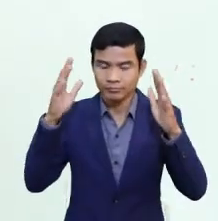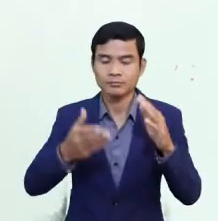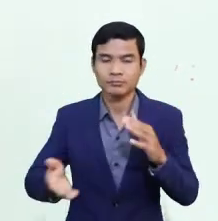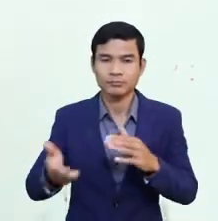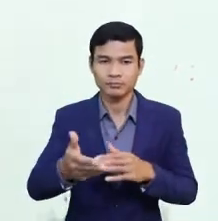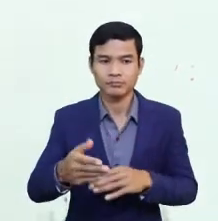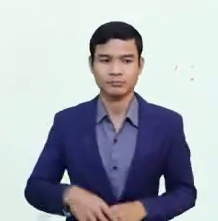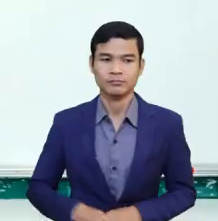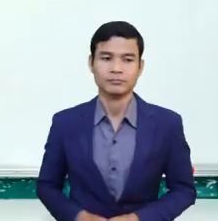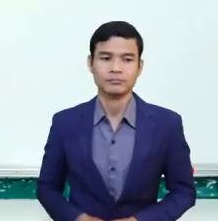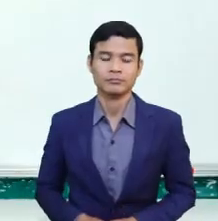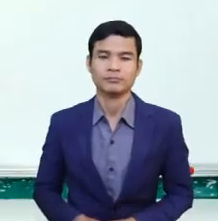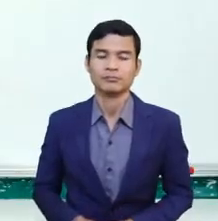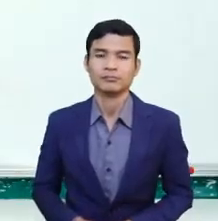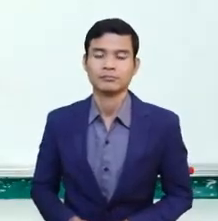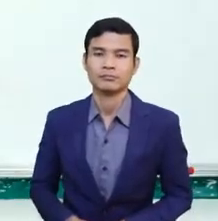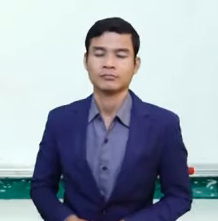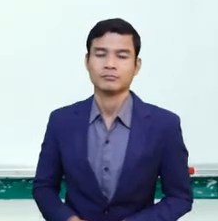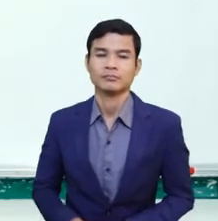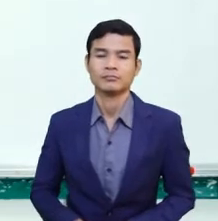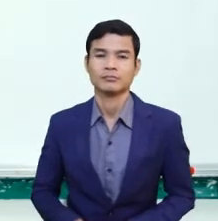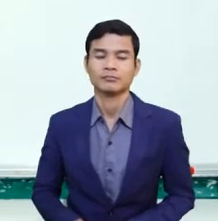chàm